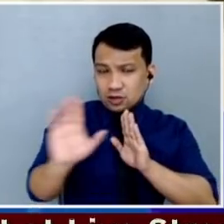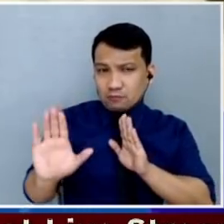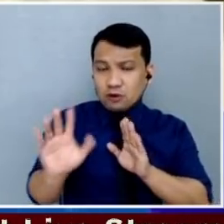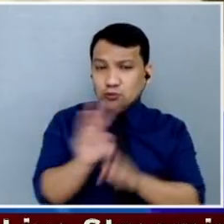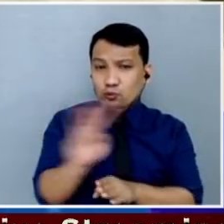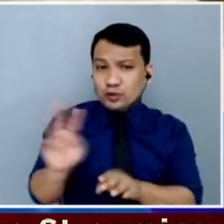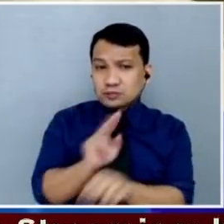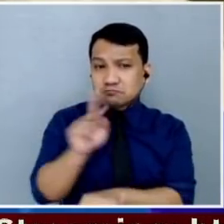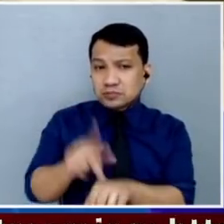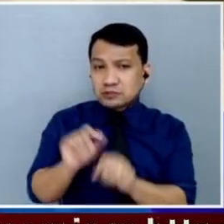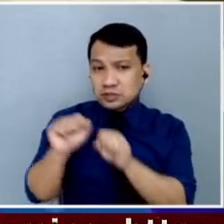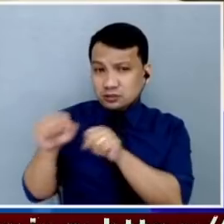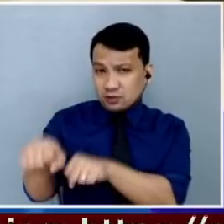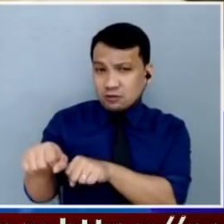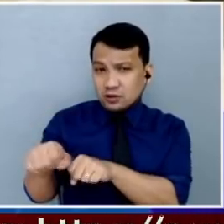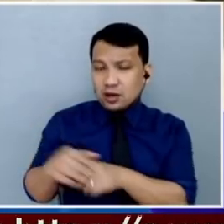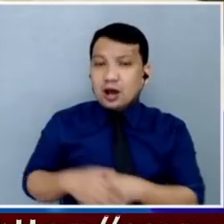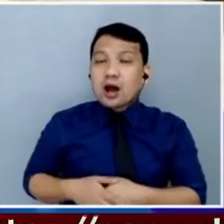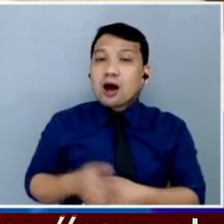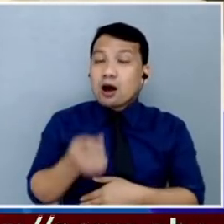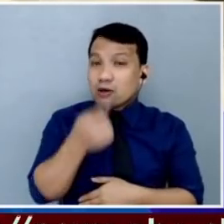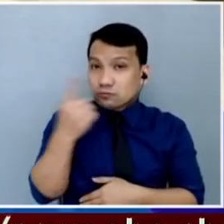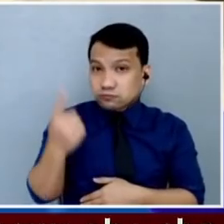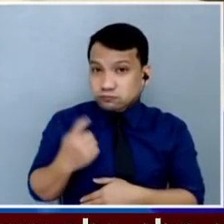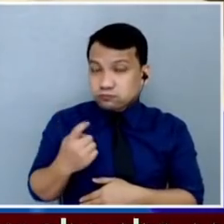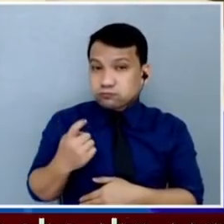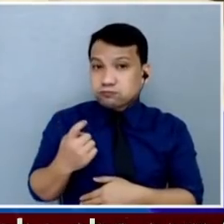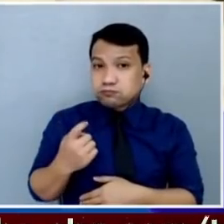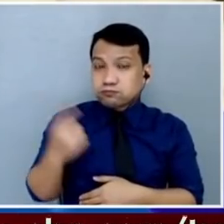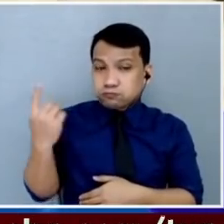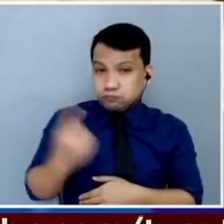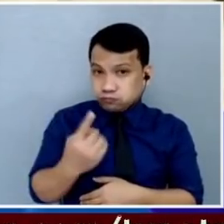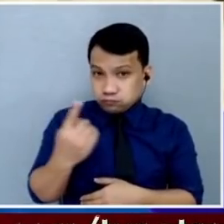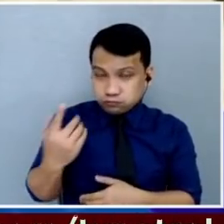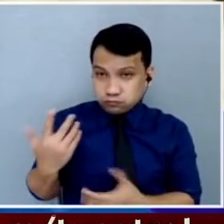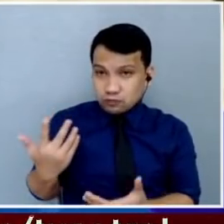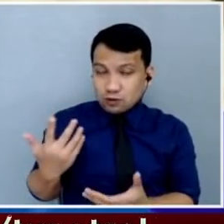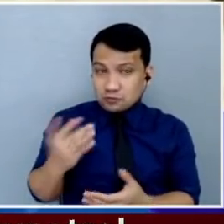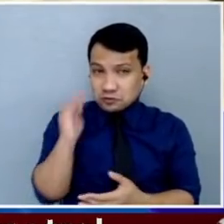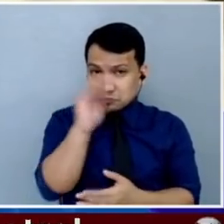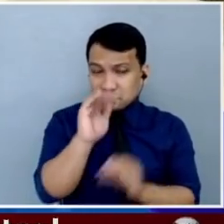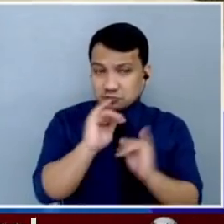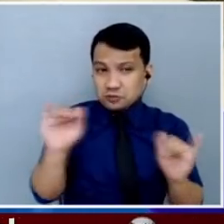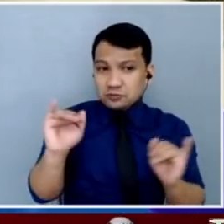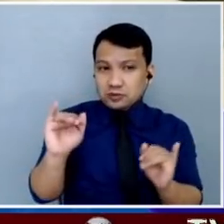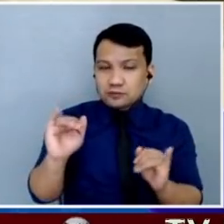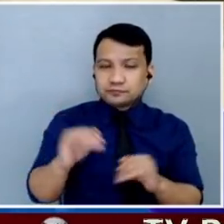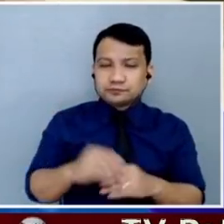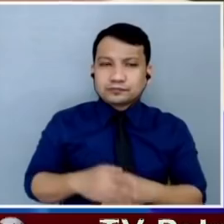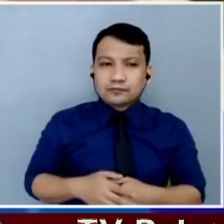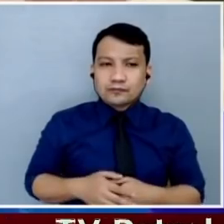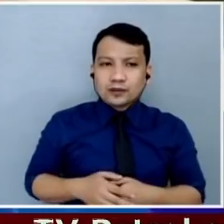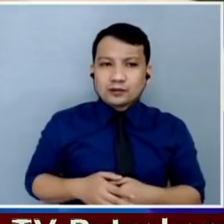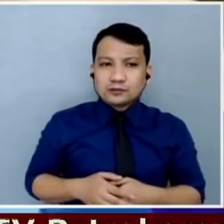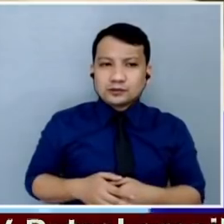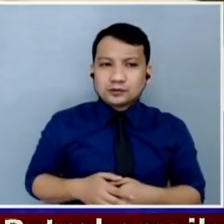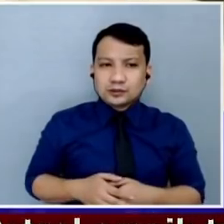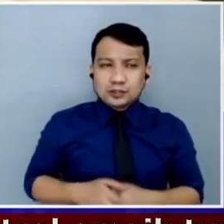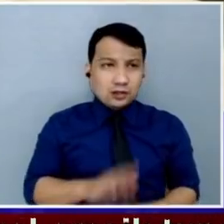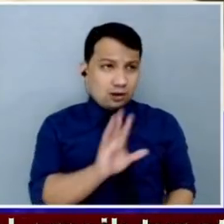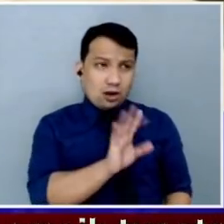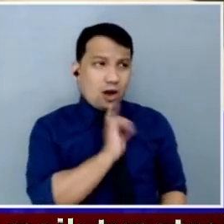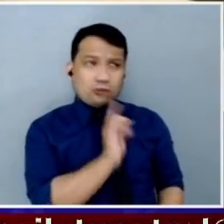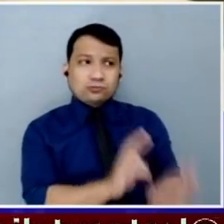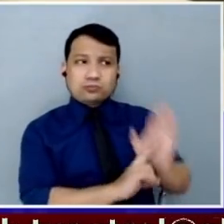Sea. And there are also criticisms that you are a closet Duterte administration candidate. No, I am not a candidate of President